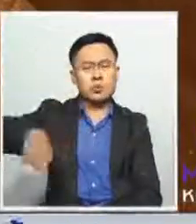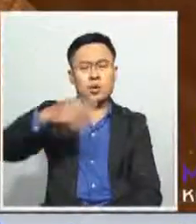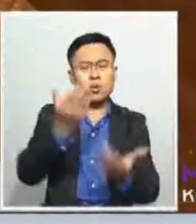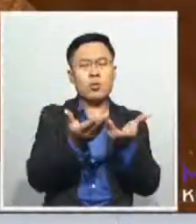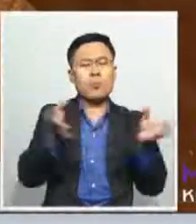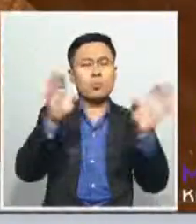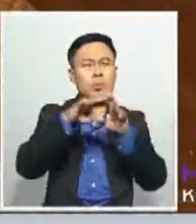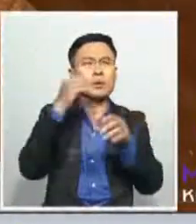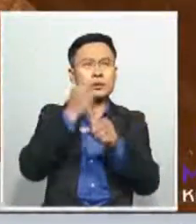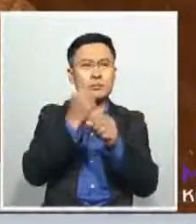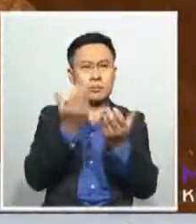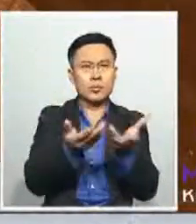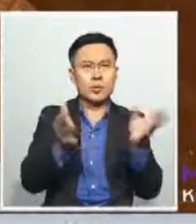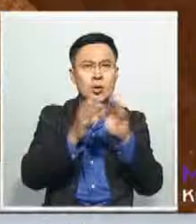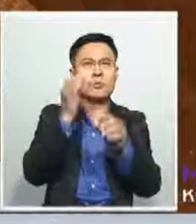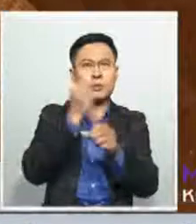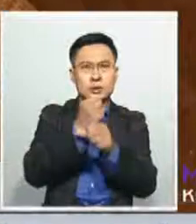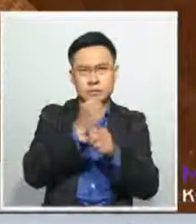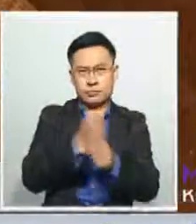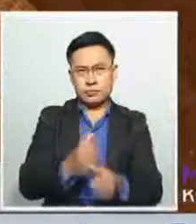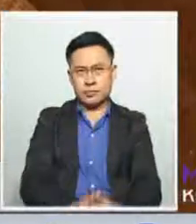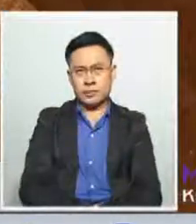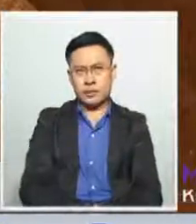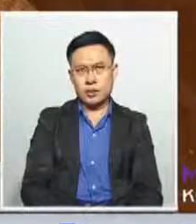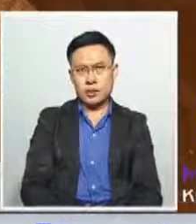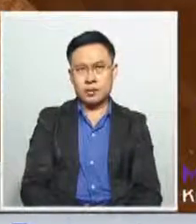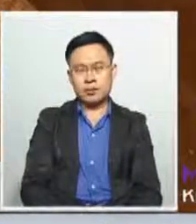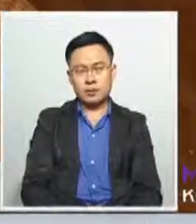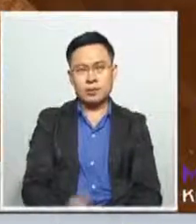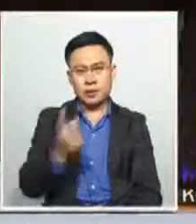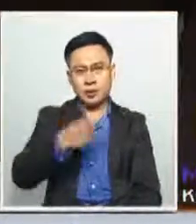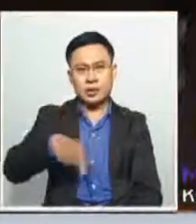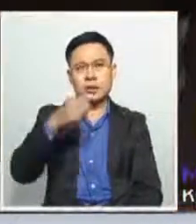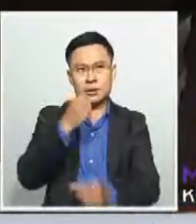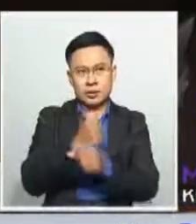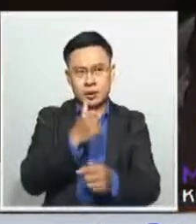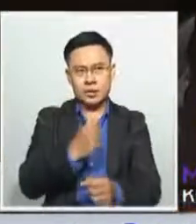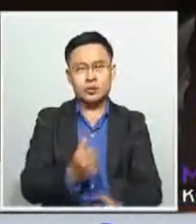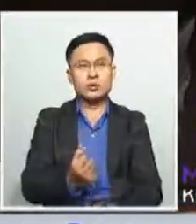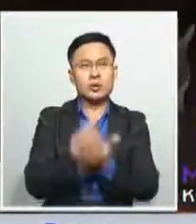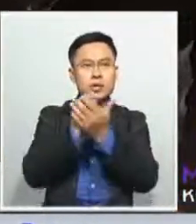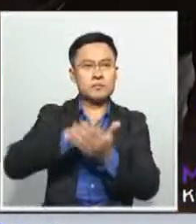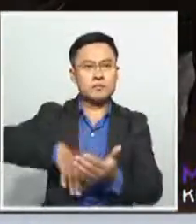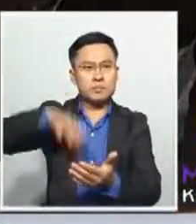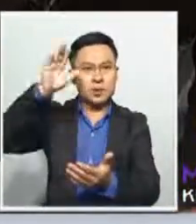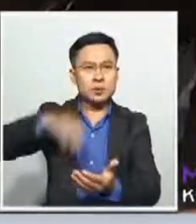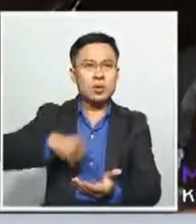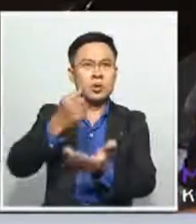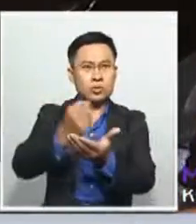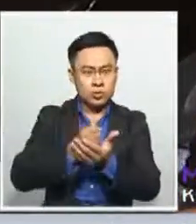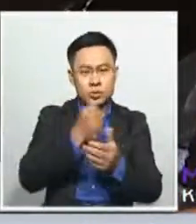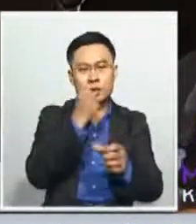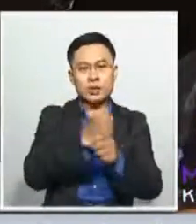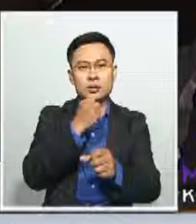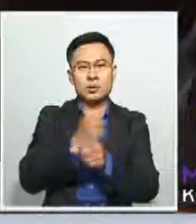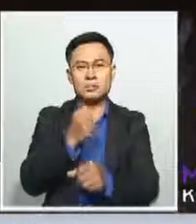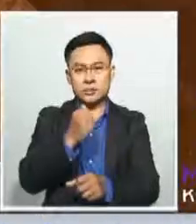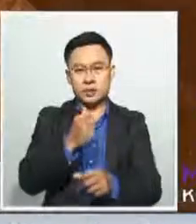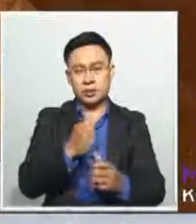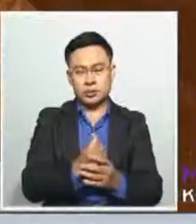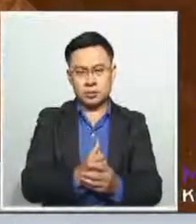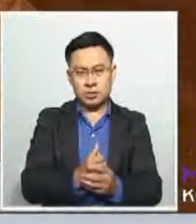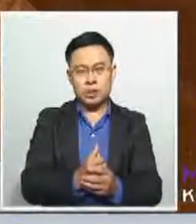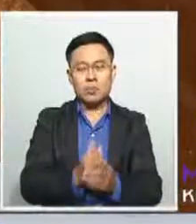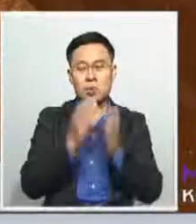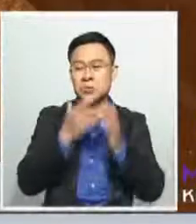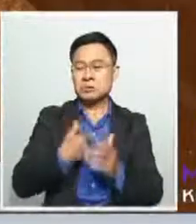ครอบครัวนี้ดีอย่างคุณราชินี ค่ะ เขาเรียกว่าเป็นคนเอาพี่เอาน้องกันนะ ใช่ หมายความว่า ช่วยกันทุกอย่าง ช่วยกันทุกอย่างใช่ไหม แล้ วบางครอบครัว